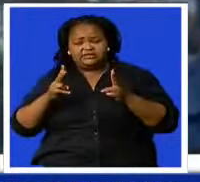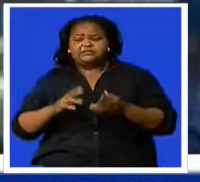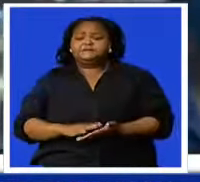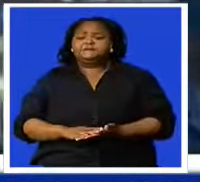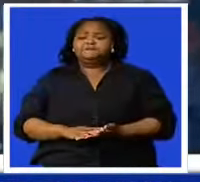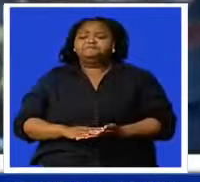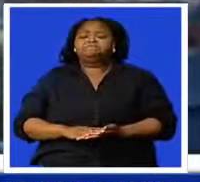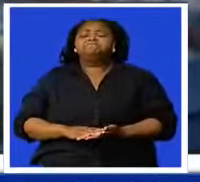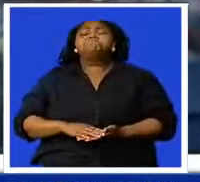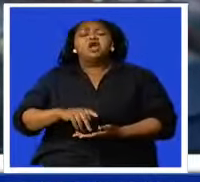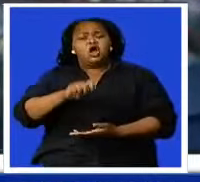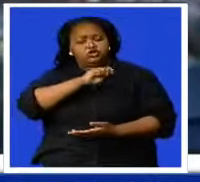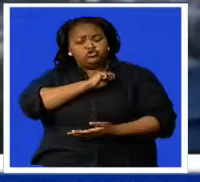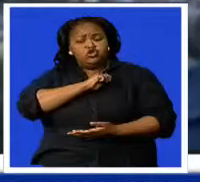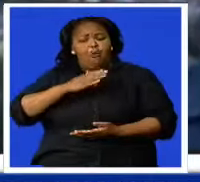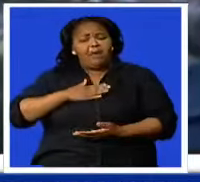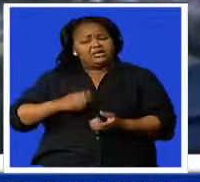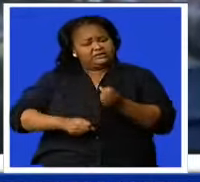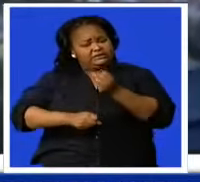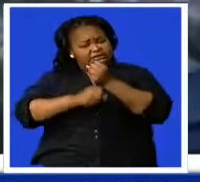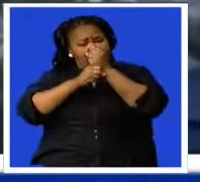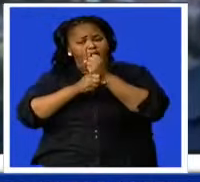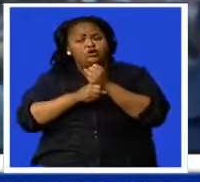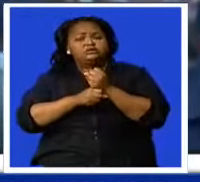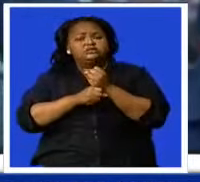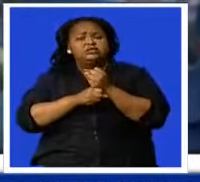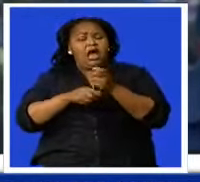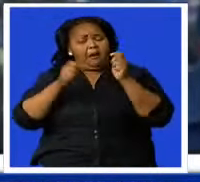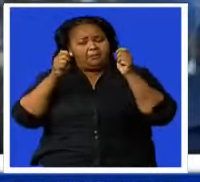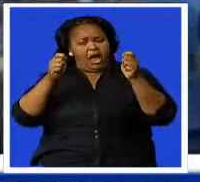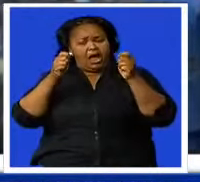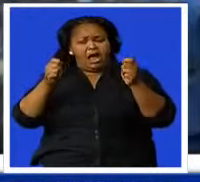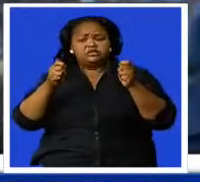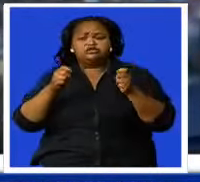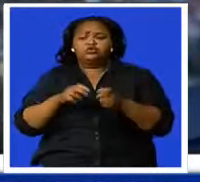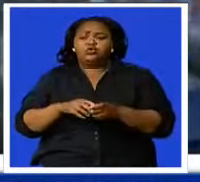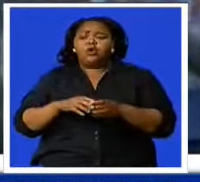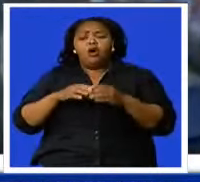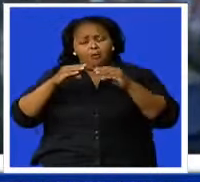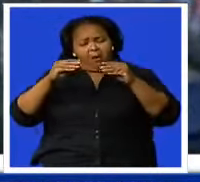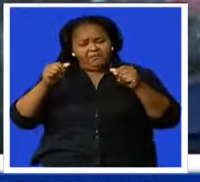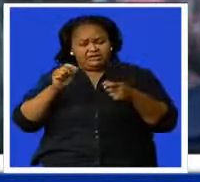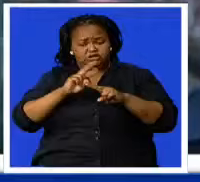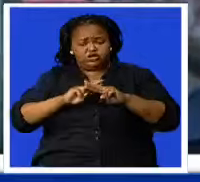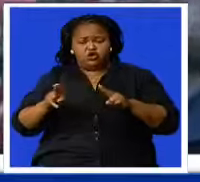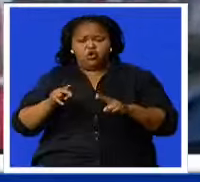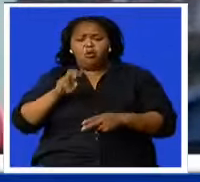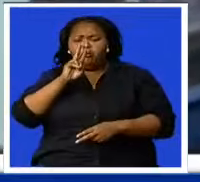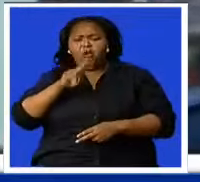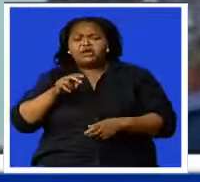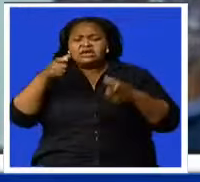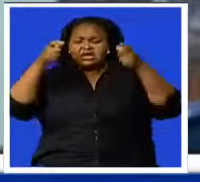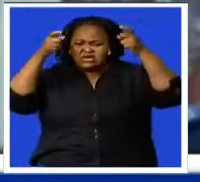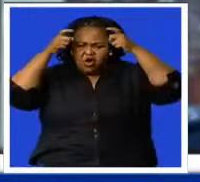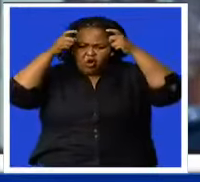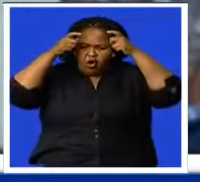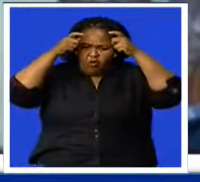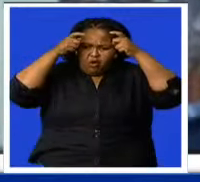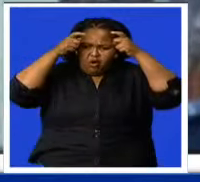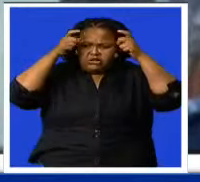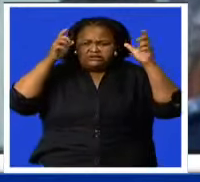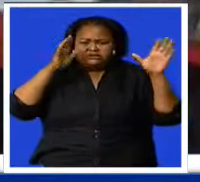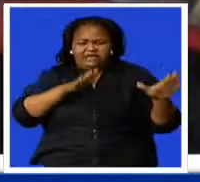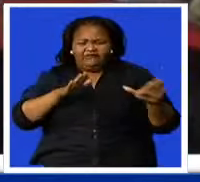Ngibonile emaplastiki alimata netinkhomo ekhaya emphathi yetinkomo tenkosi tafa letinye tadle emaplastiki tatholakala